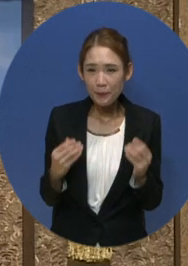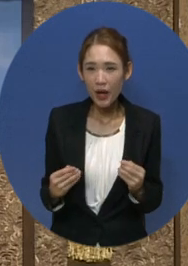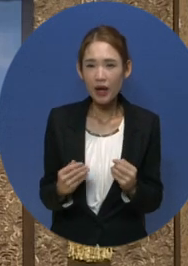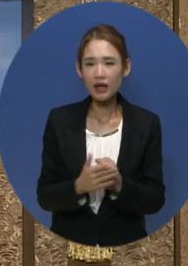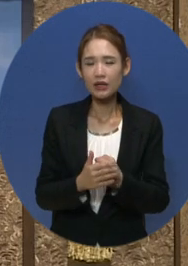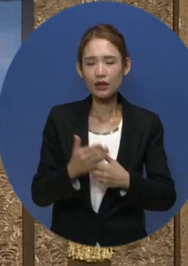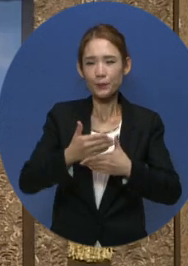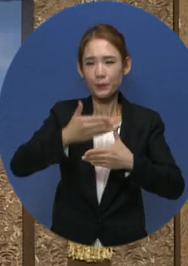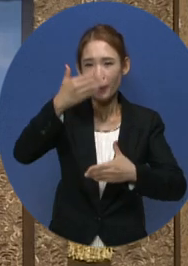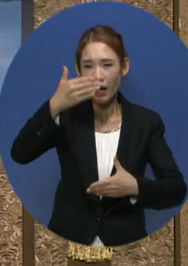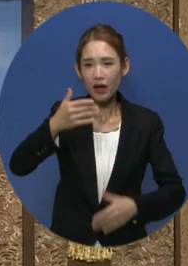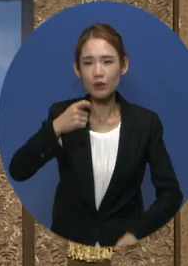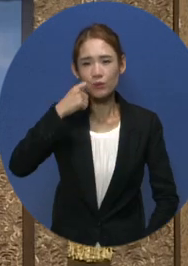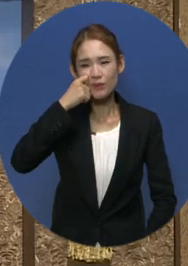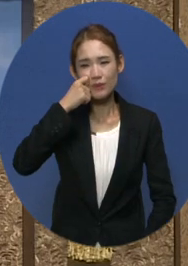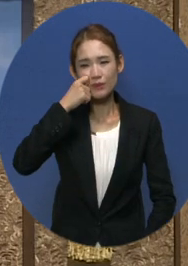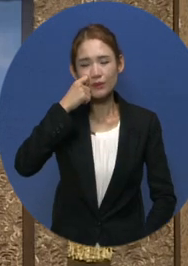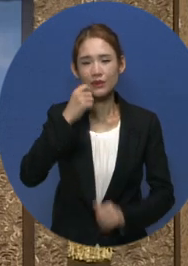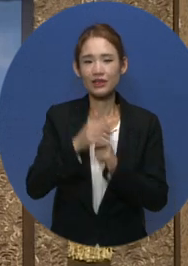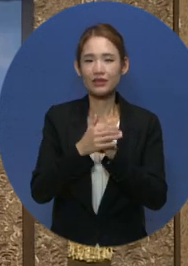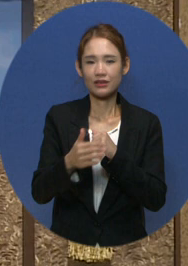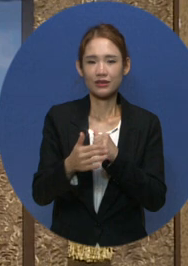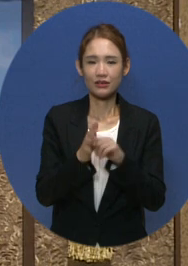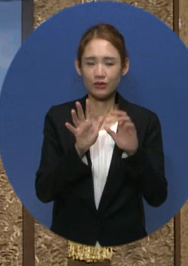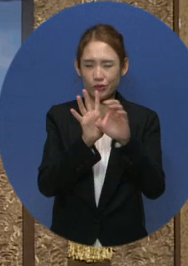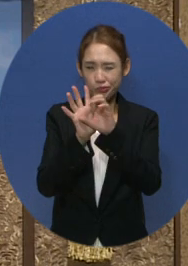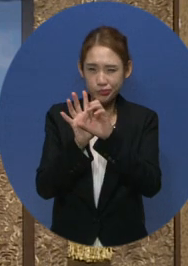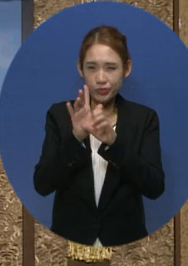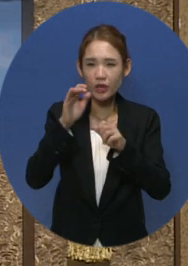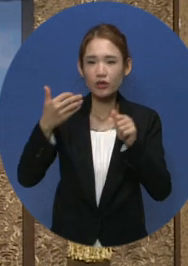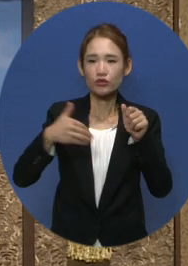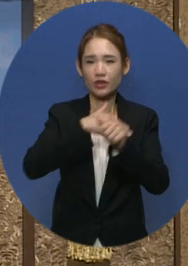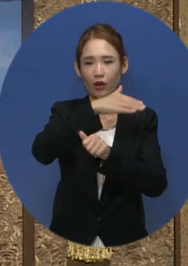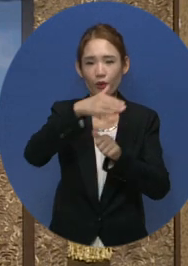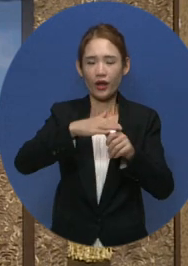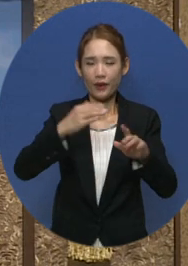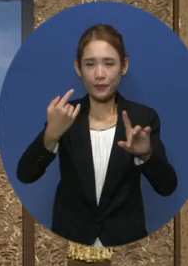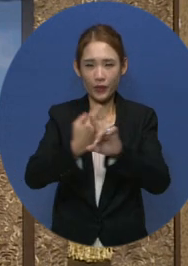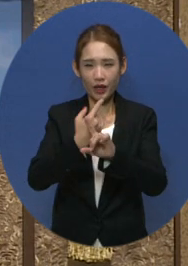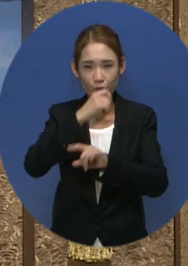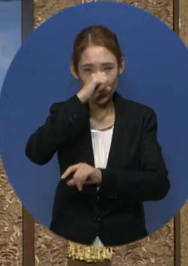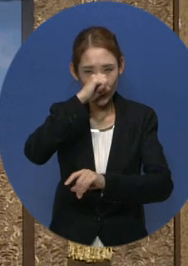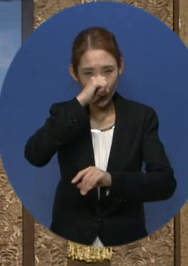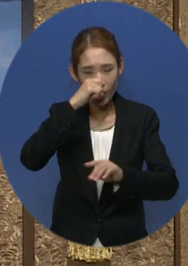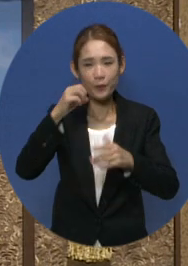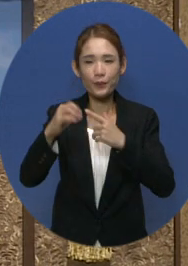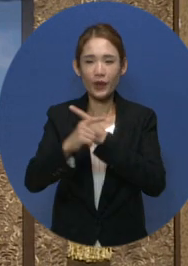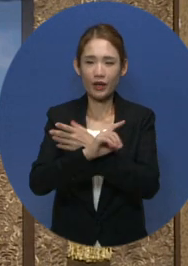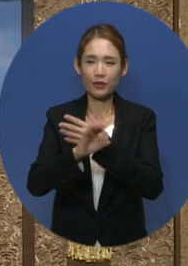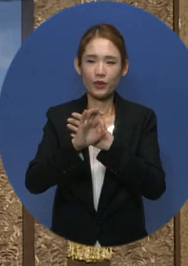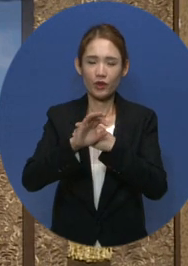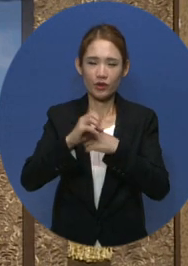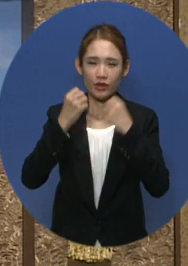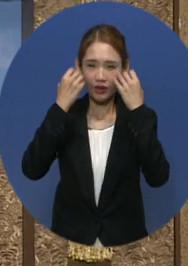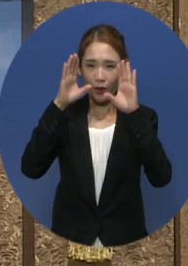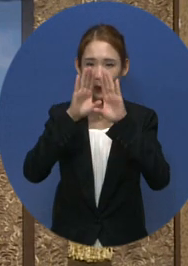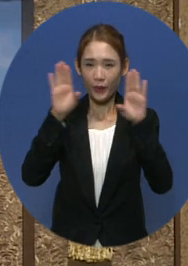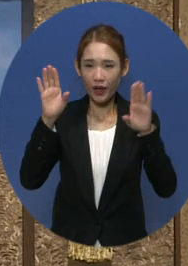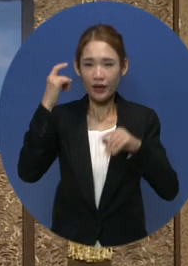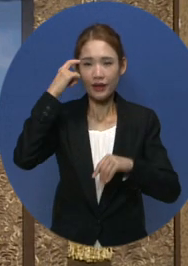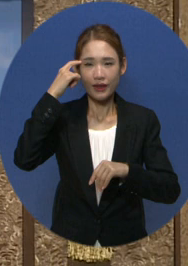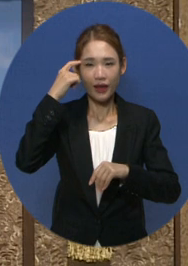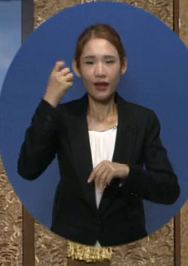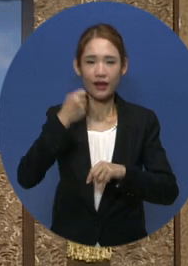못하고 오픈만 못하고 있는데 코로나가 좀 상황이 좋아지면 네. 이제 오픈할 생각이고요. 또 세부에